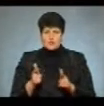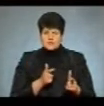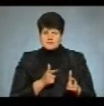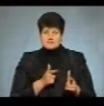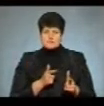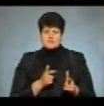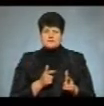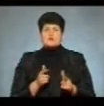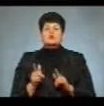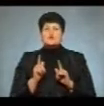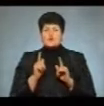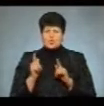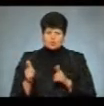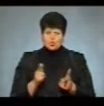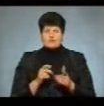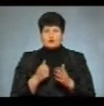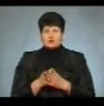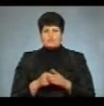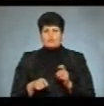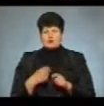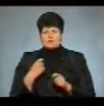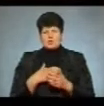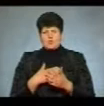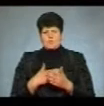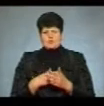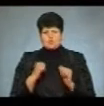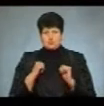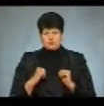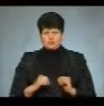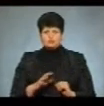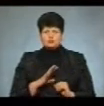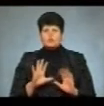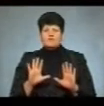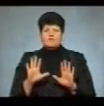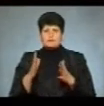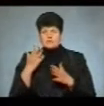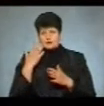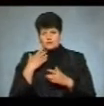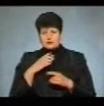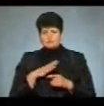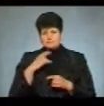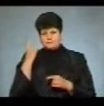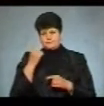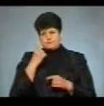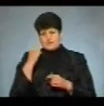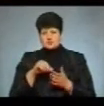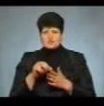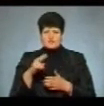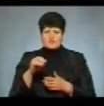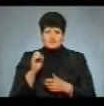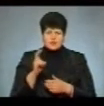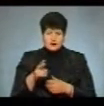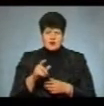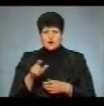готуємося і готові до порушення громадського спокою. Були випадки, коли були нетверезі, у нас і члени ДВК, і люди,